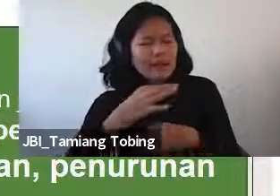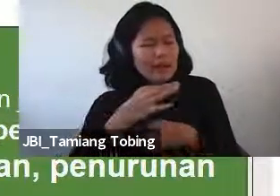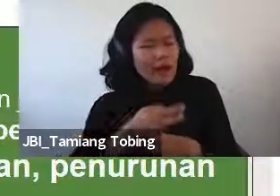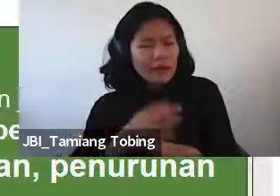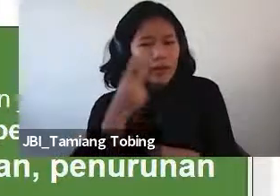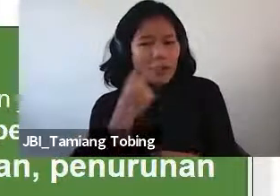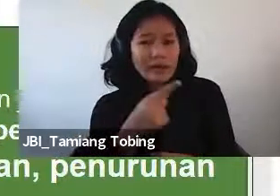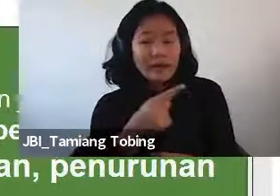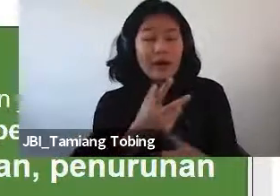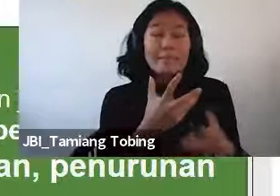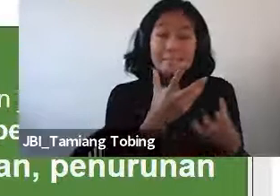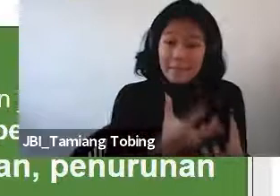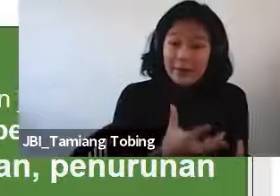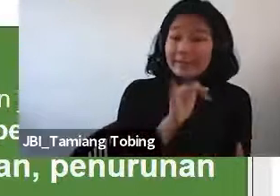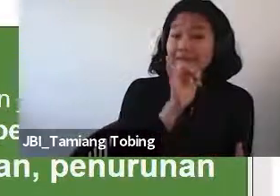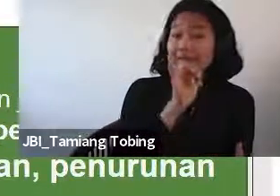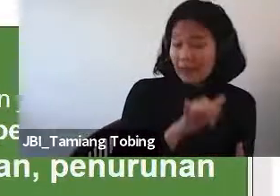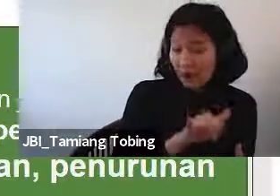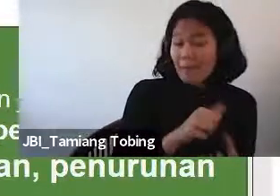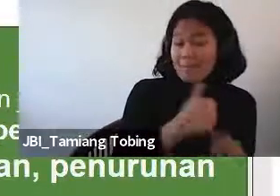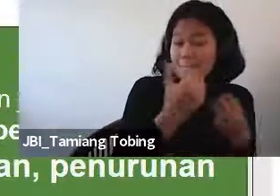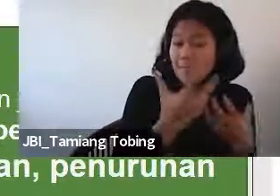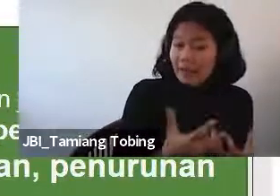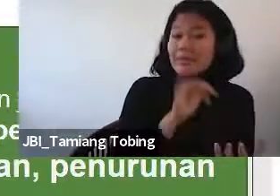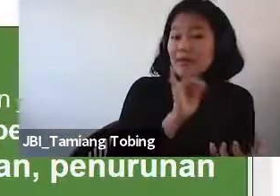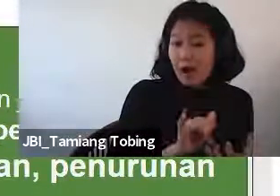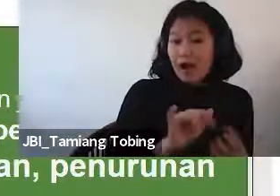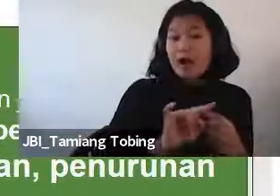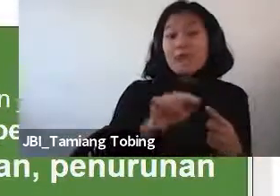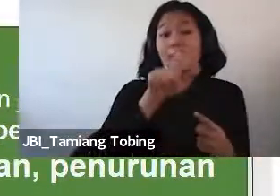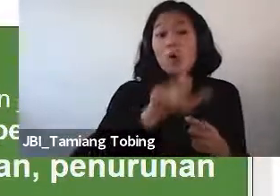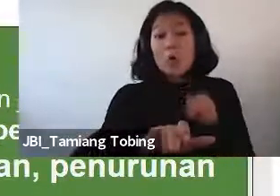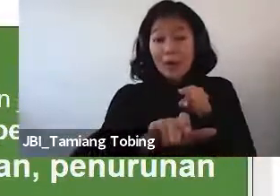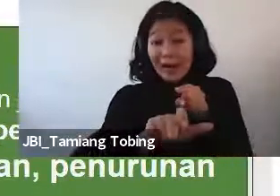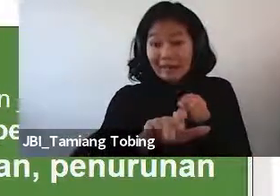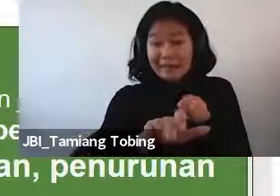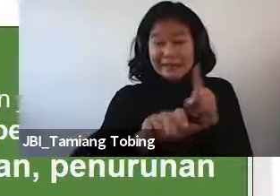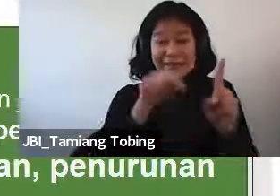walaupun berat, walaupun dampaknya berat, mereka tidak mau